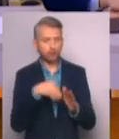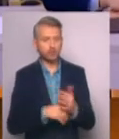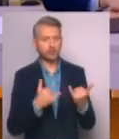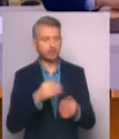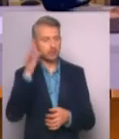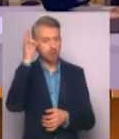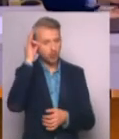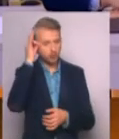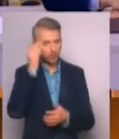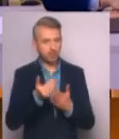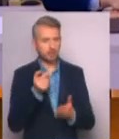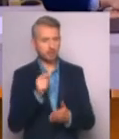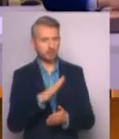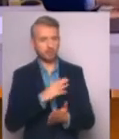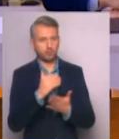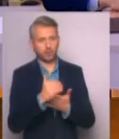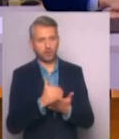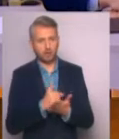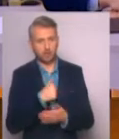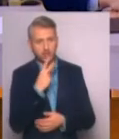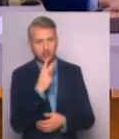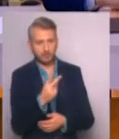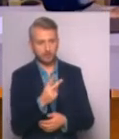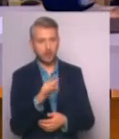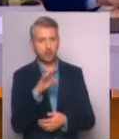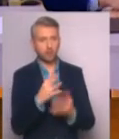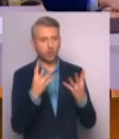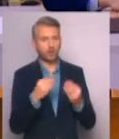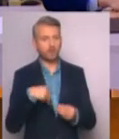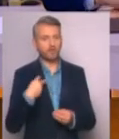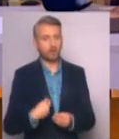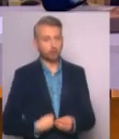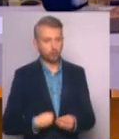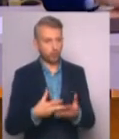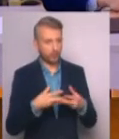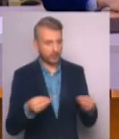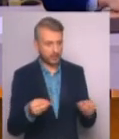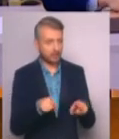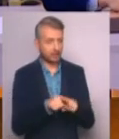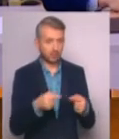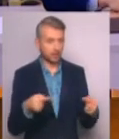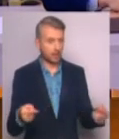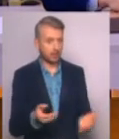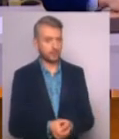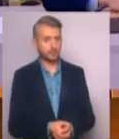згадуємо, перед цим був ефір, я дивився, про дні французької весни. Абсолютно. І так далі.